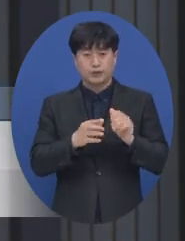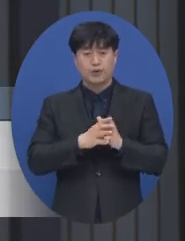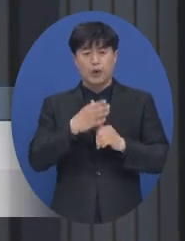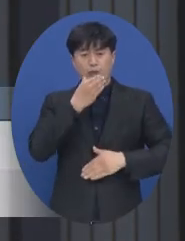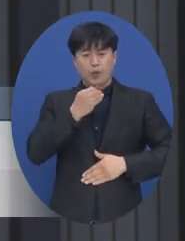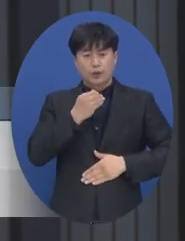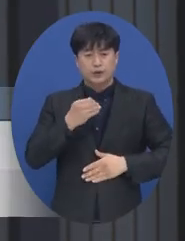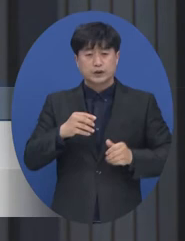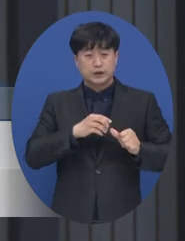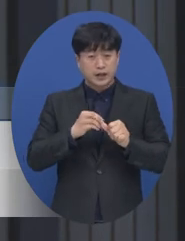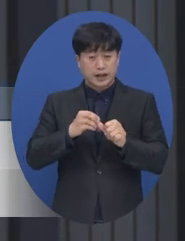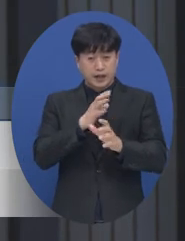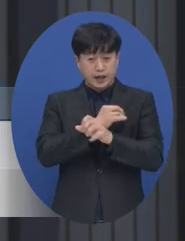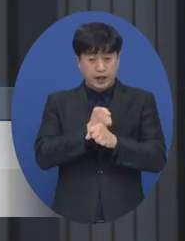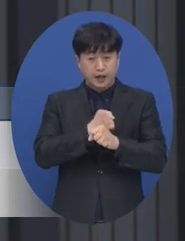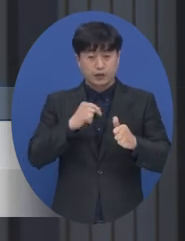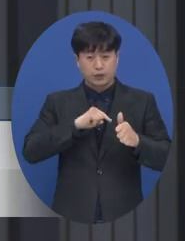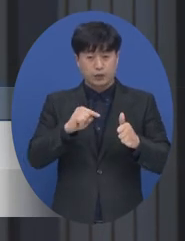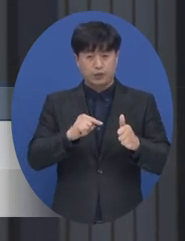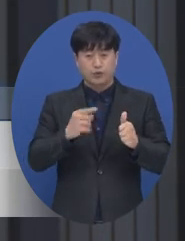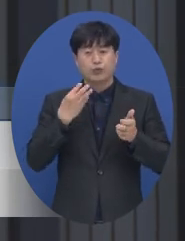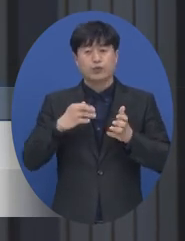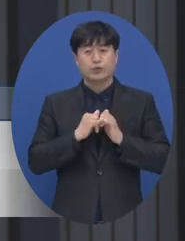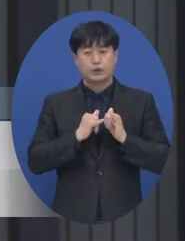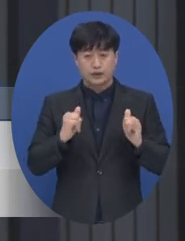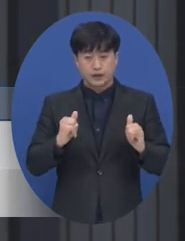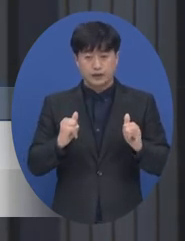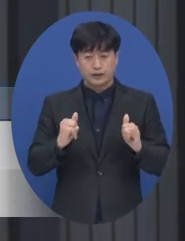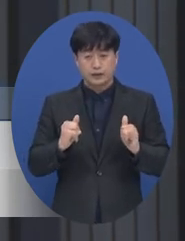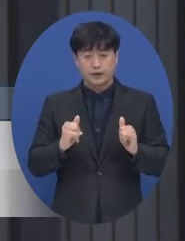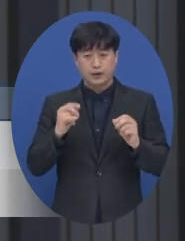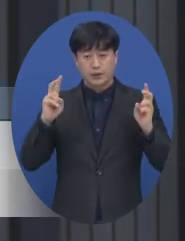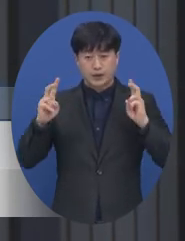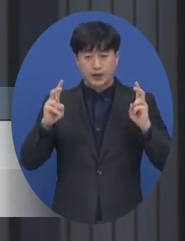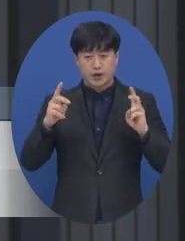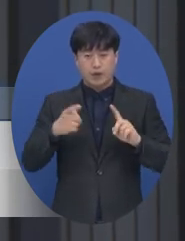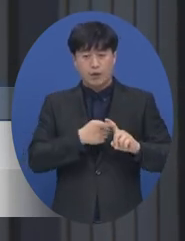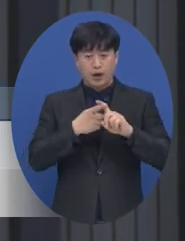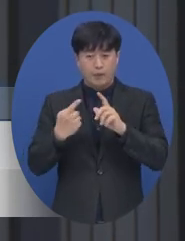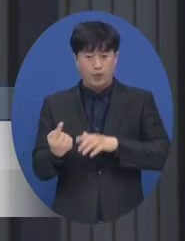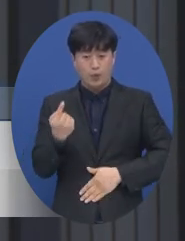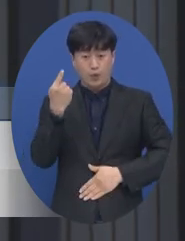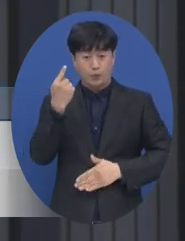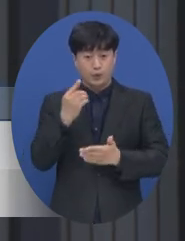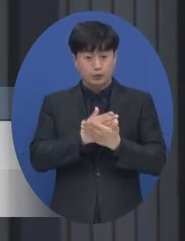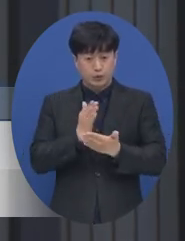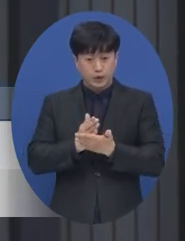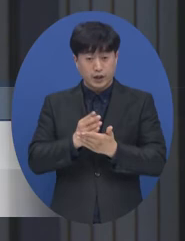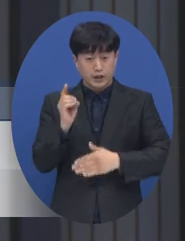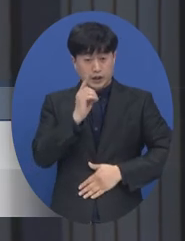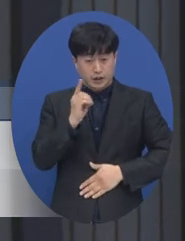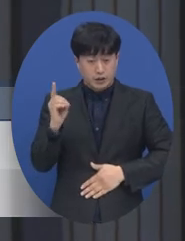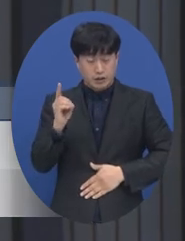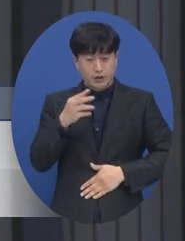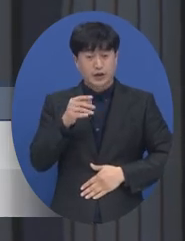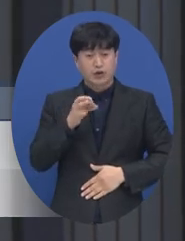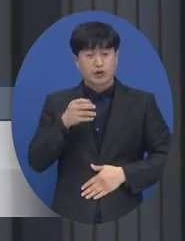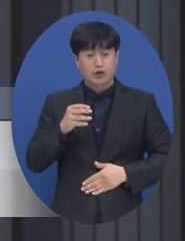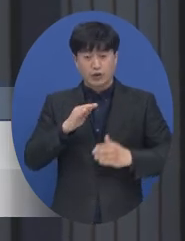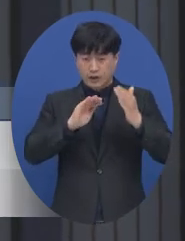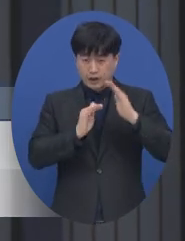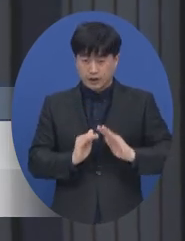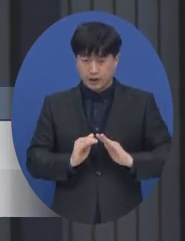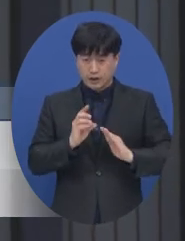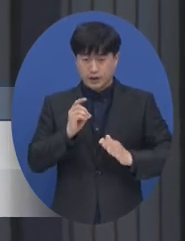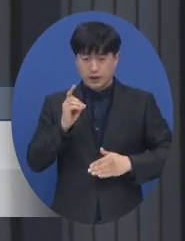복지, 채용, 계약, 그리고 교육 등 도민들과 기업의 관심이 높은 분야의 데이터들을